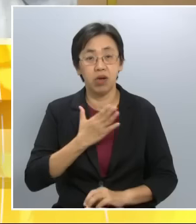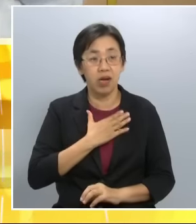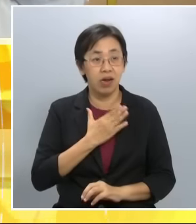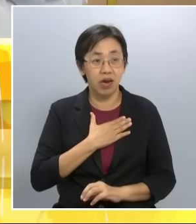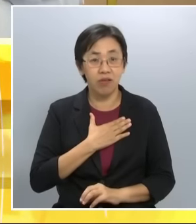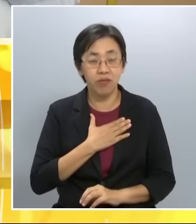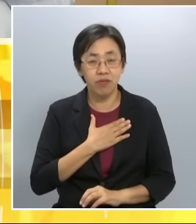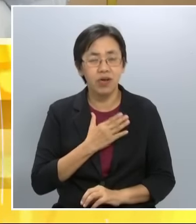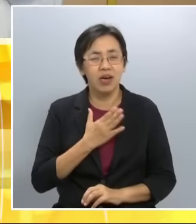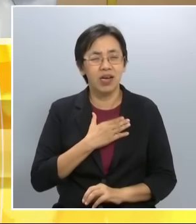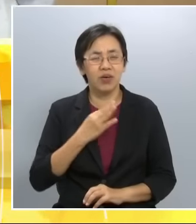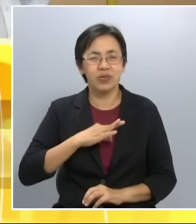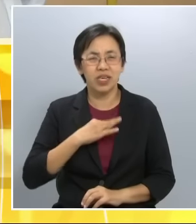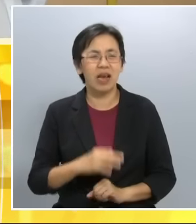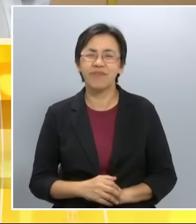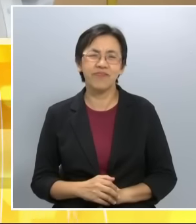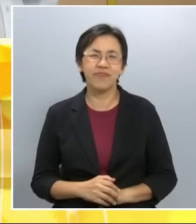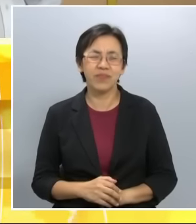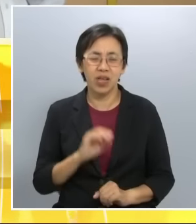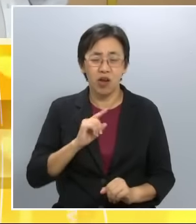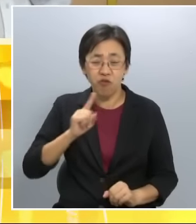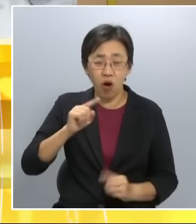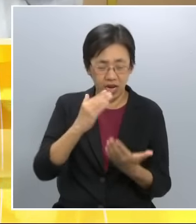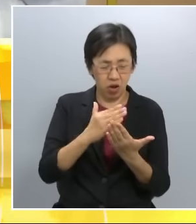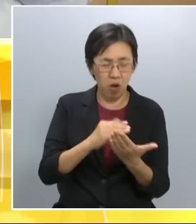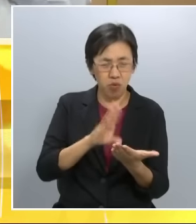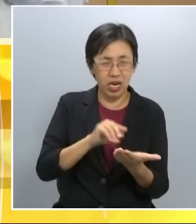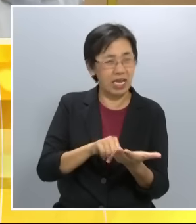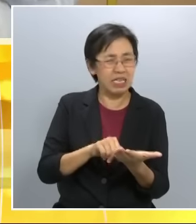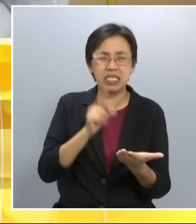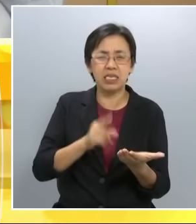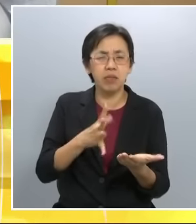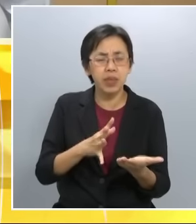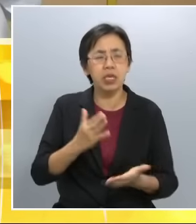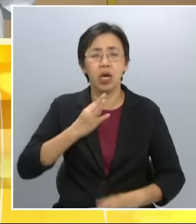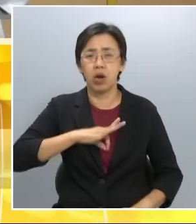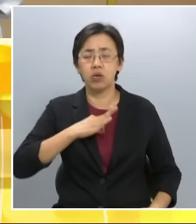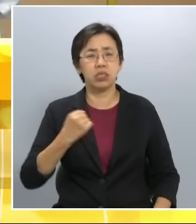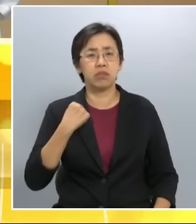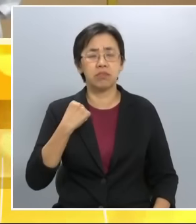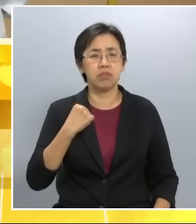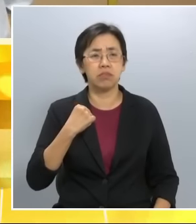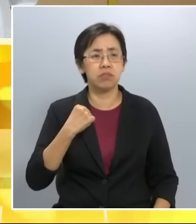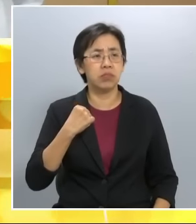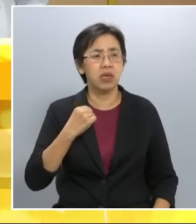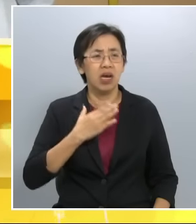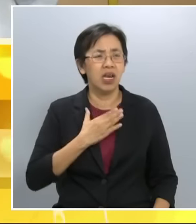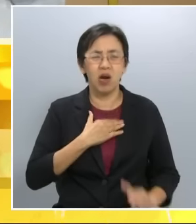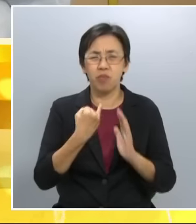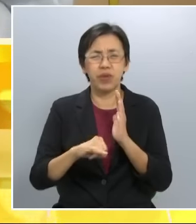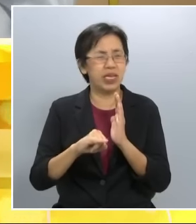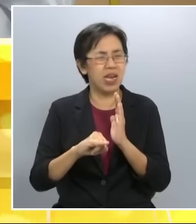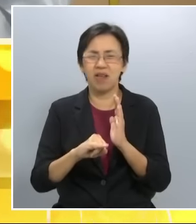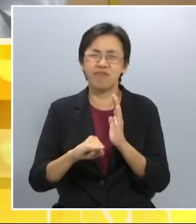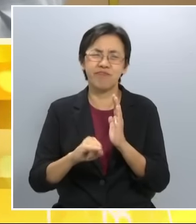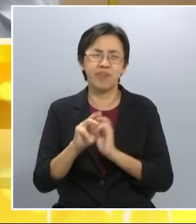เราไม่มันเป็นการบิดเบือนความจริงอยู่แล้วตั้งแต่แรกที่ฟ้องอะนะคะบิดเบือนตั้งแต่แรกเพราะเรื่องนี้เรามั่นใจอยู่แล้วว่าเราไม่มีทางจะต้องโดนคดีนี้นะ